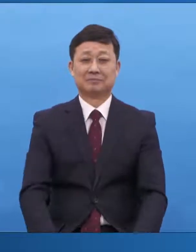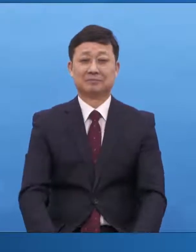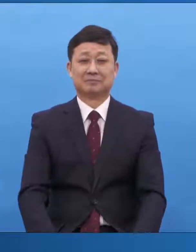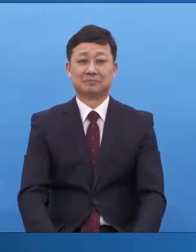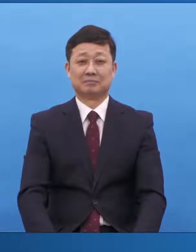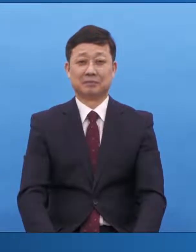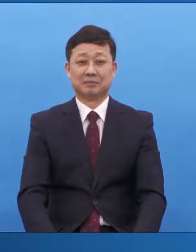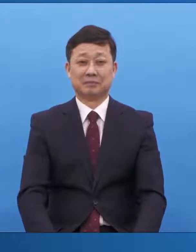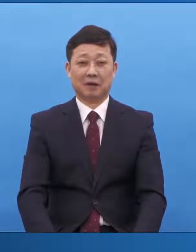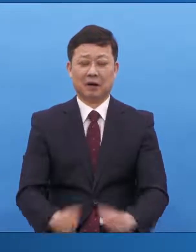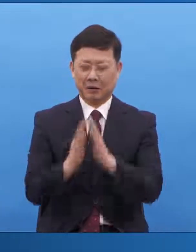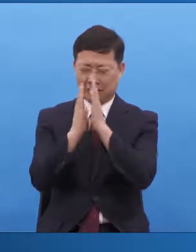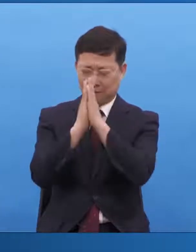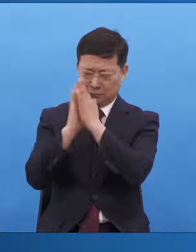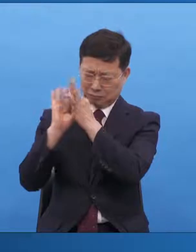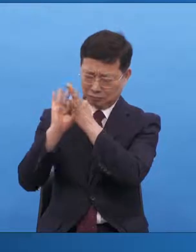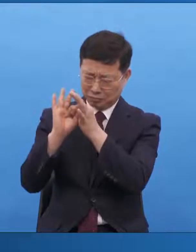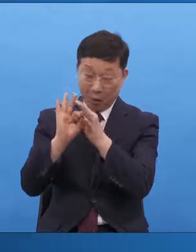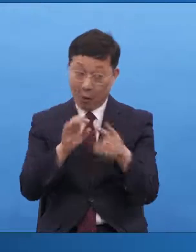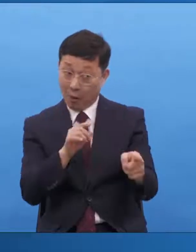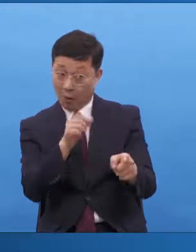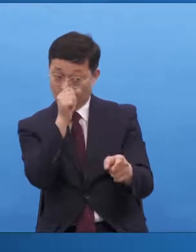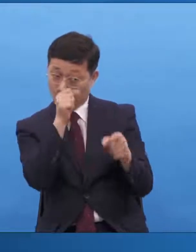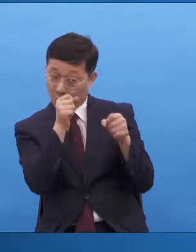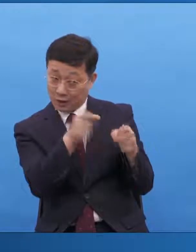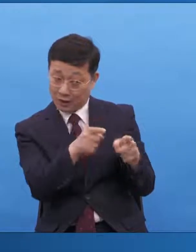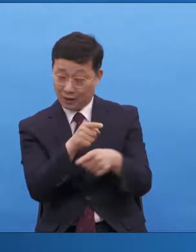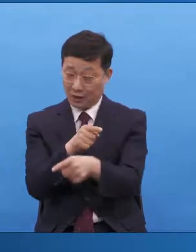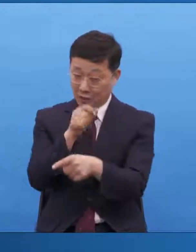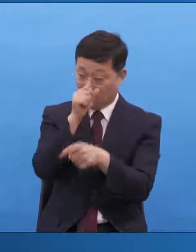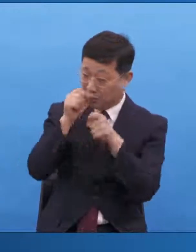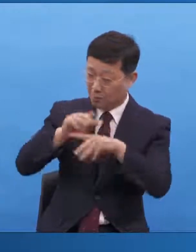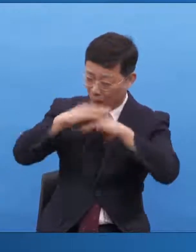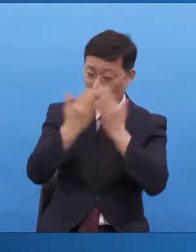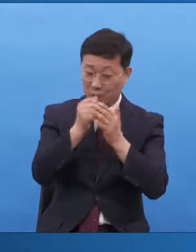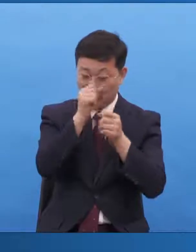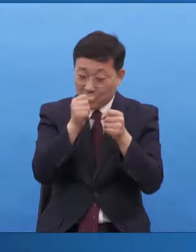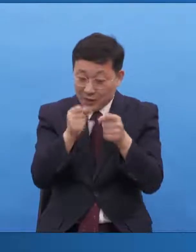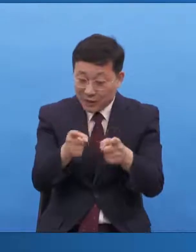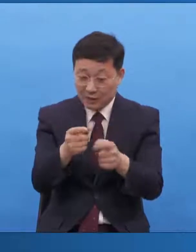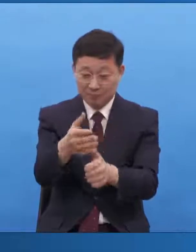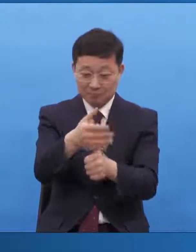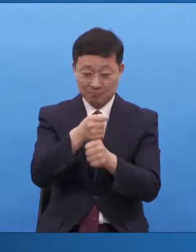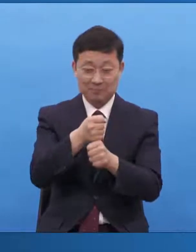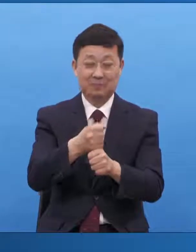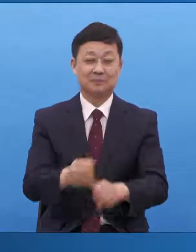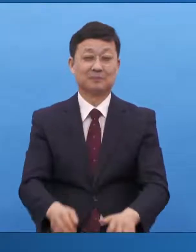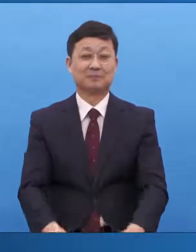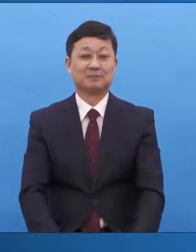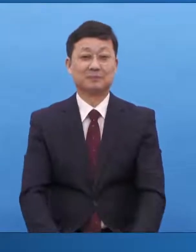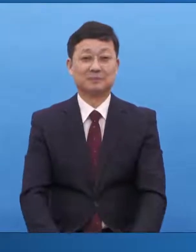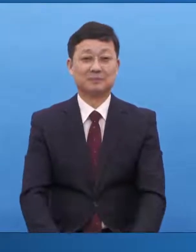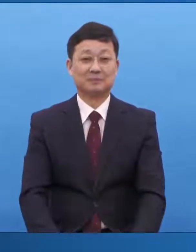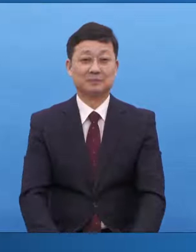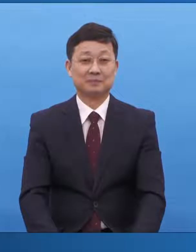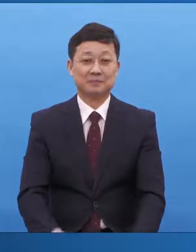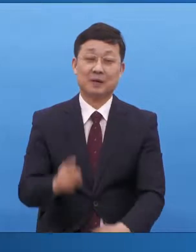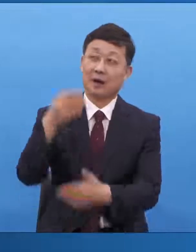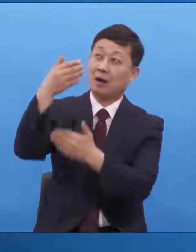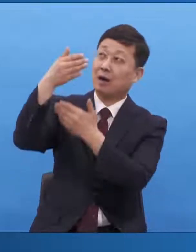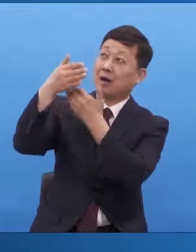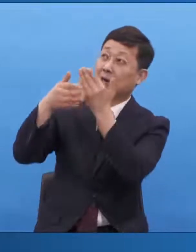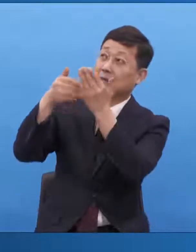전부 기회야. And everything is a chance, an opportunity. The crises are opportunities. 하나님은 악한 자도